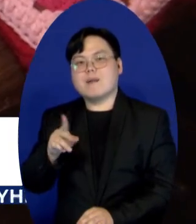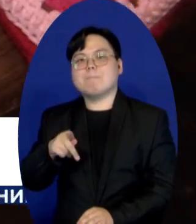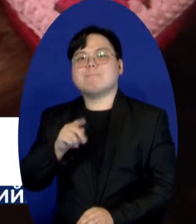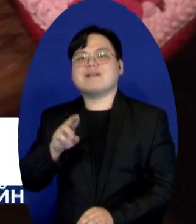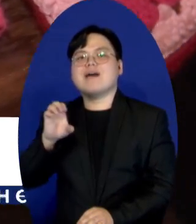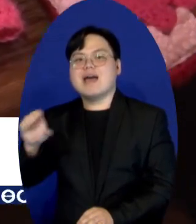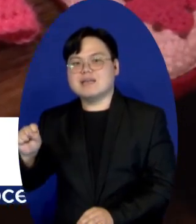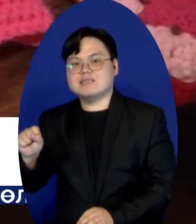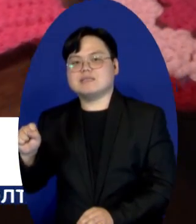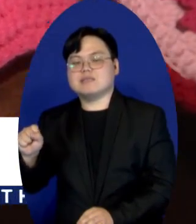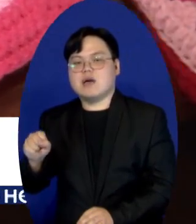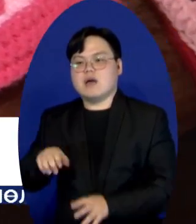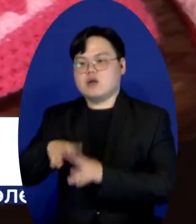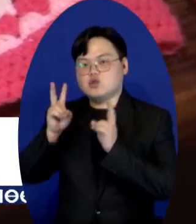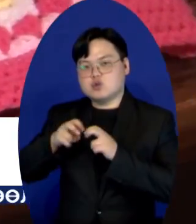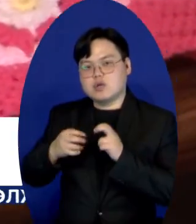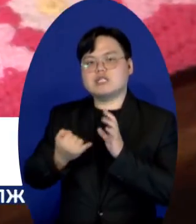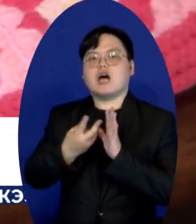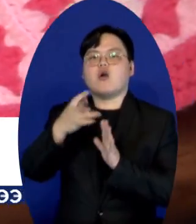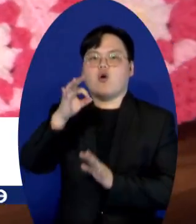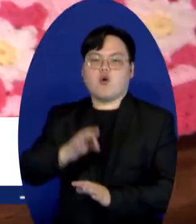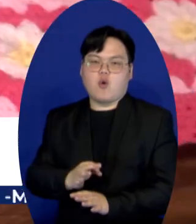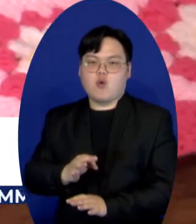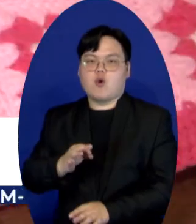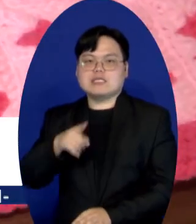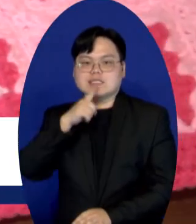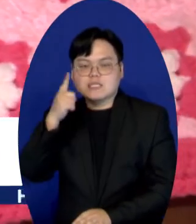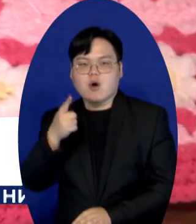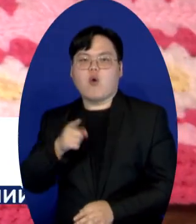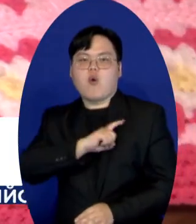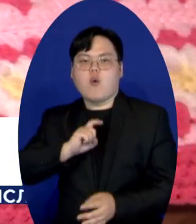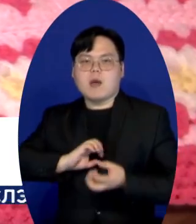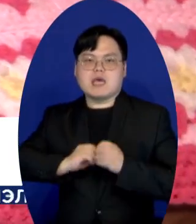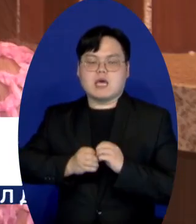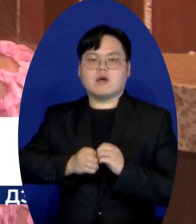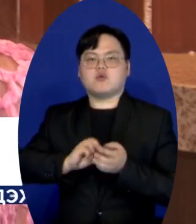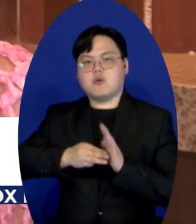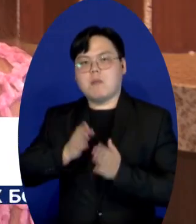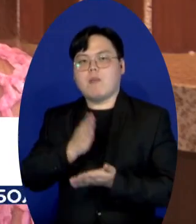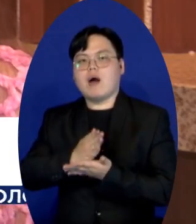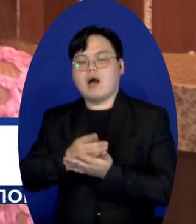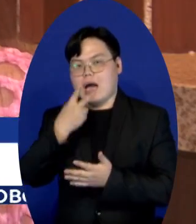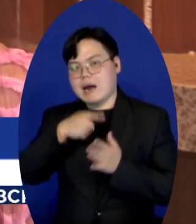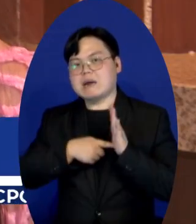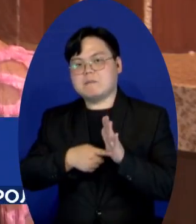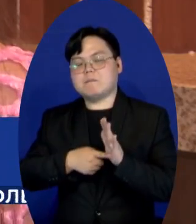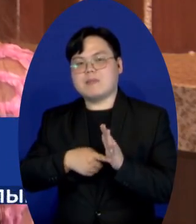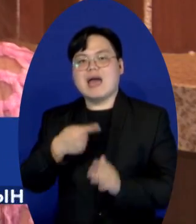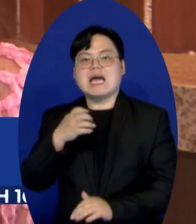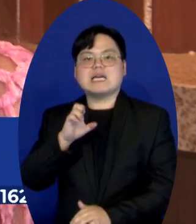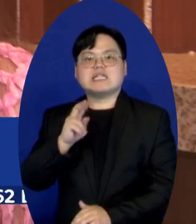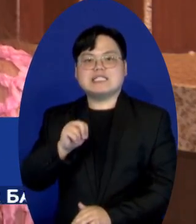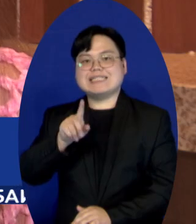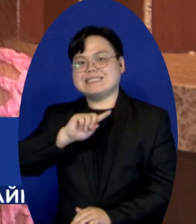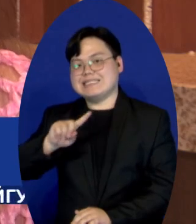буюу 62% нь хувийн бизнесээ эхлүүлсэн эсвэл төлөвлөж байгааг нотолж байна. Яг джинси үеийн хувьд гэх юм бол ер